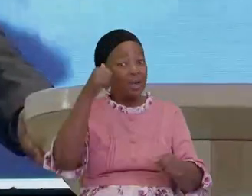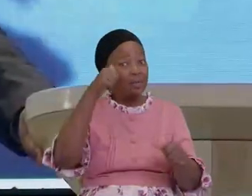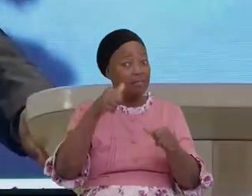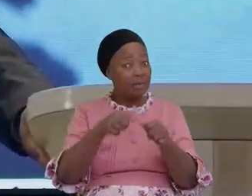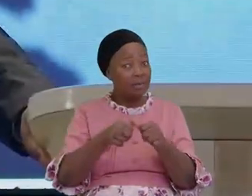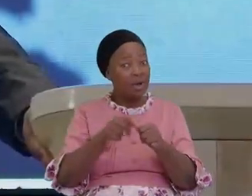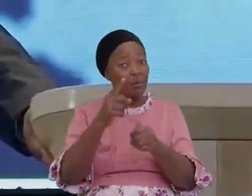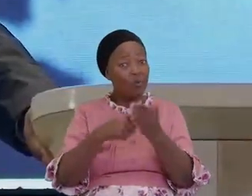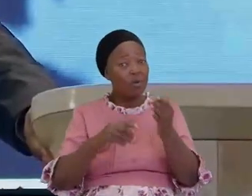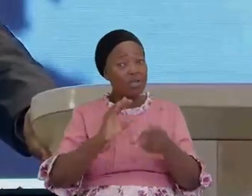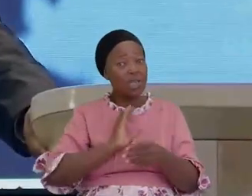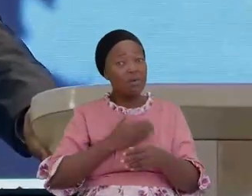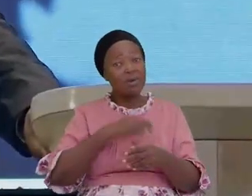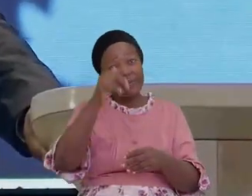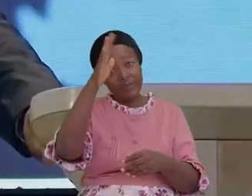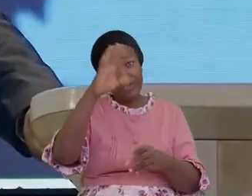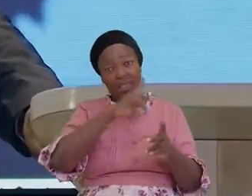Rappelez-vous de mon histoire.